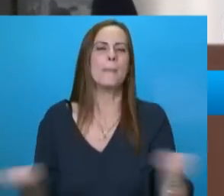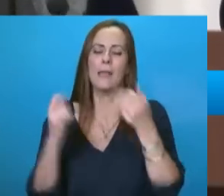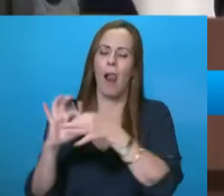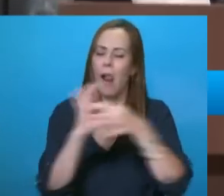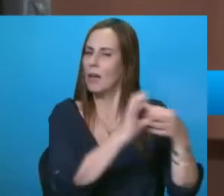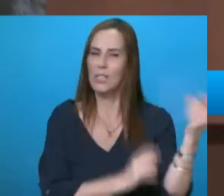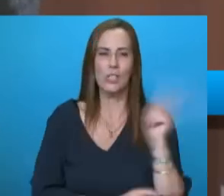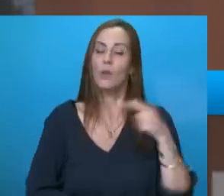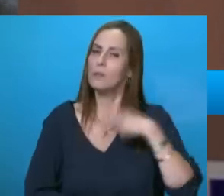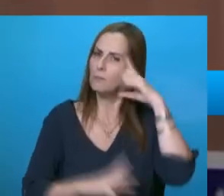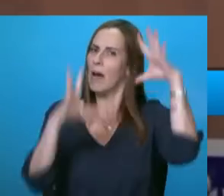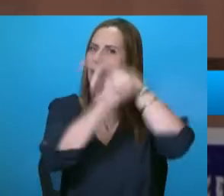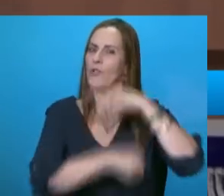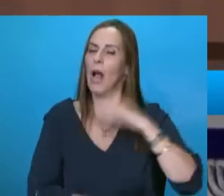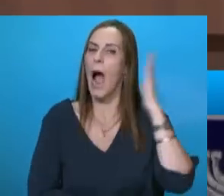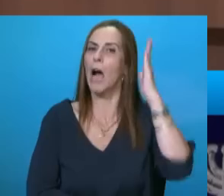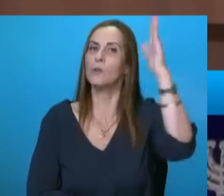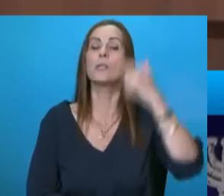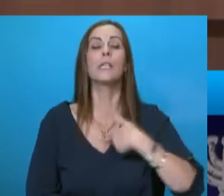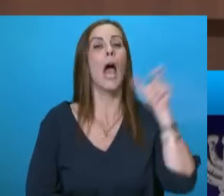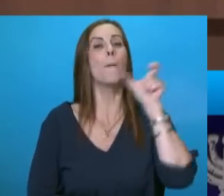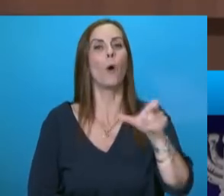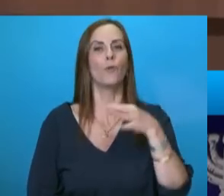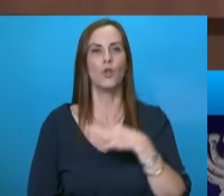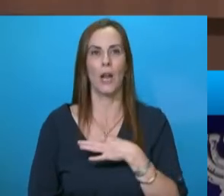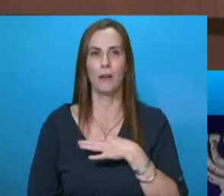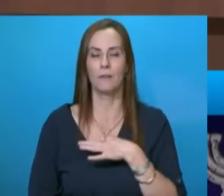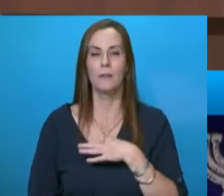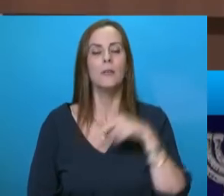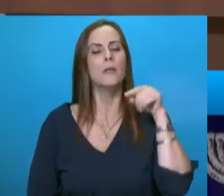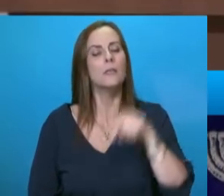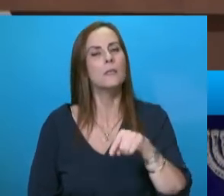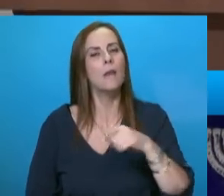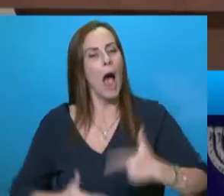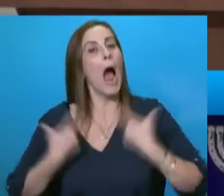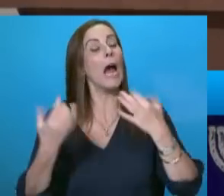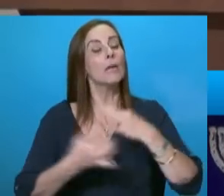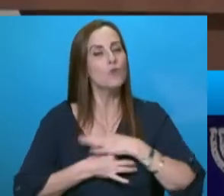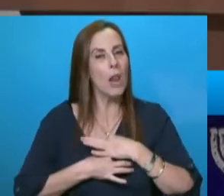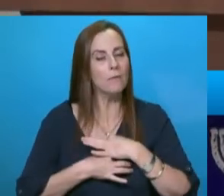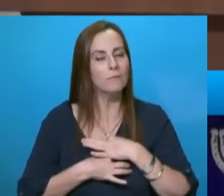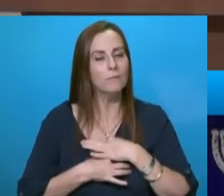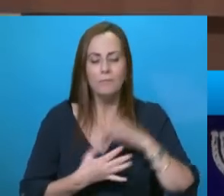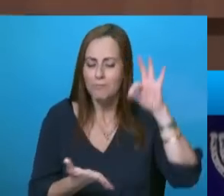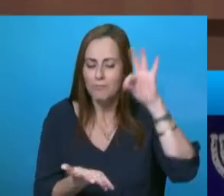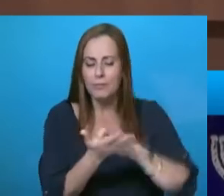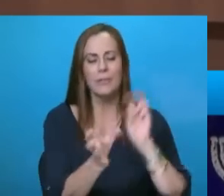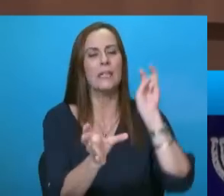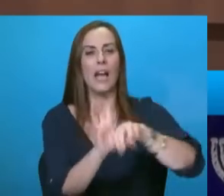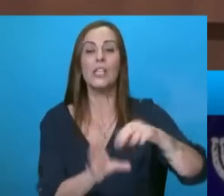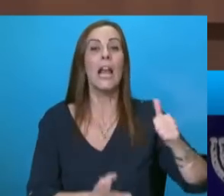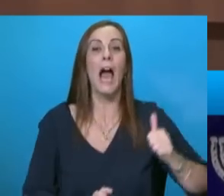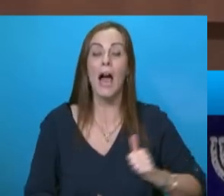החזון שלי, זוהי המחויבות שלי, זו דרך החיים שלי מאז שהתגייסתי